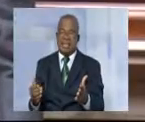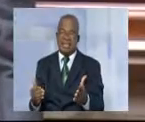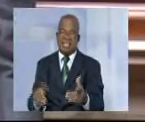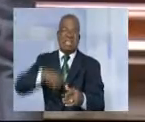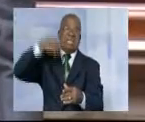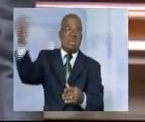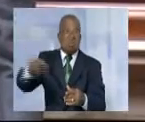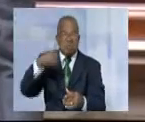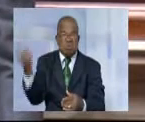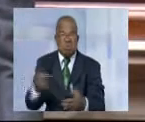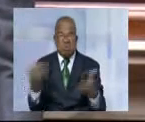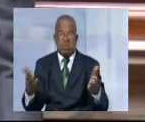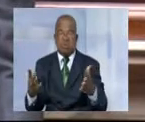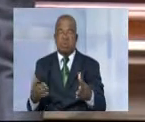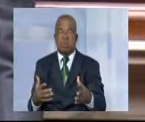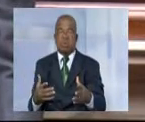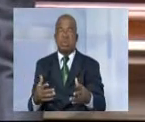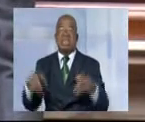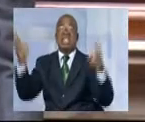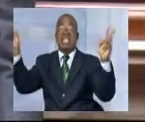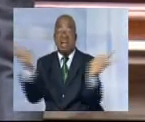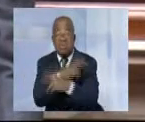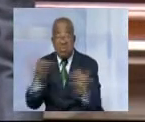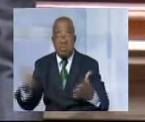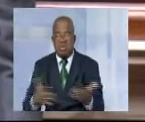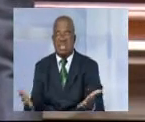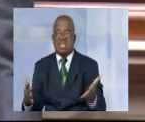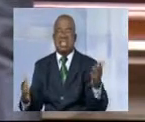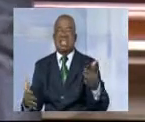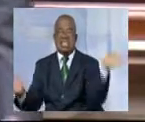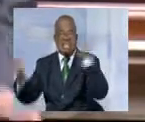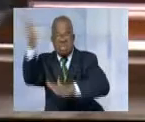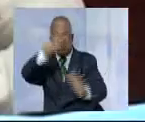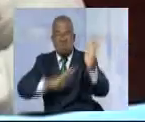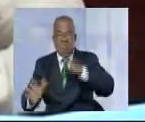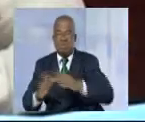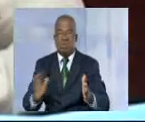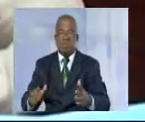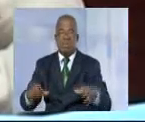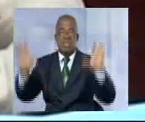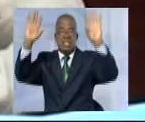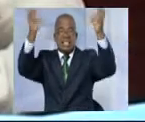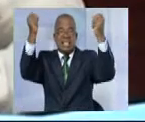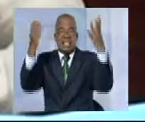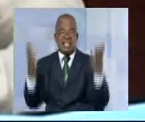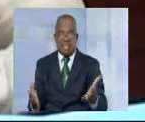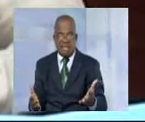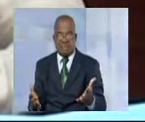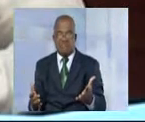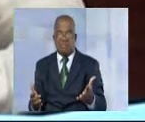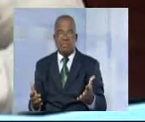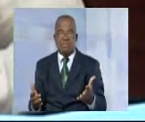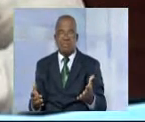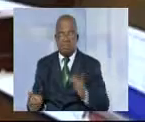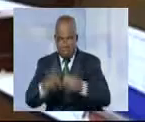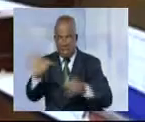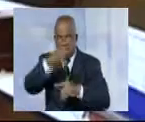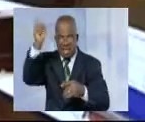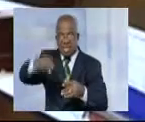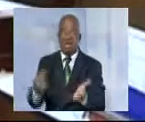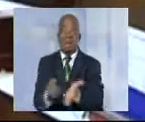intervention, Monsieur le Premier ministre, celle de la reconstruction d'un État malien viable. Sur place au Mali, pas